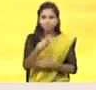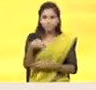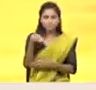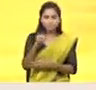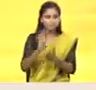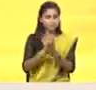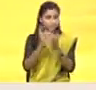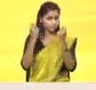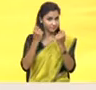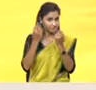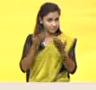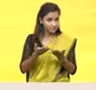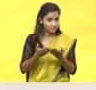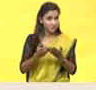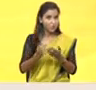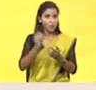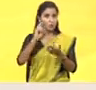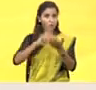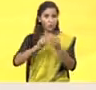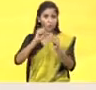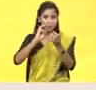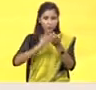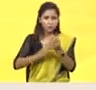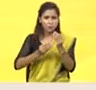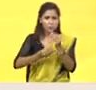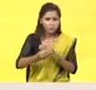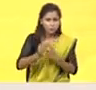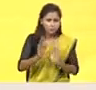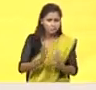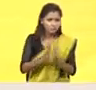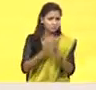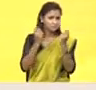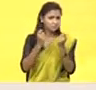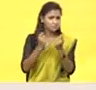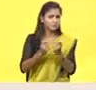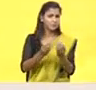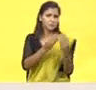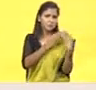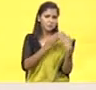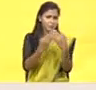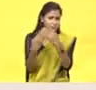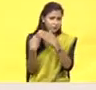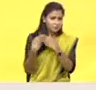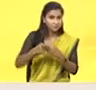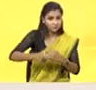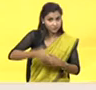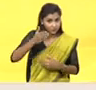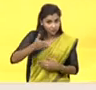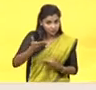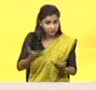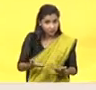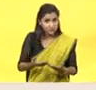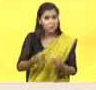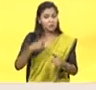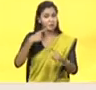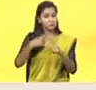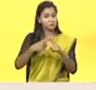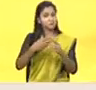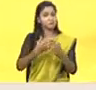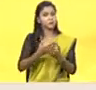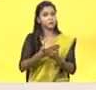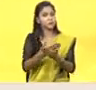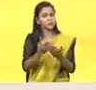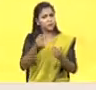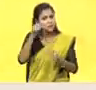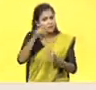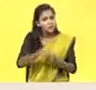पर्व है। ओणम का त्योहार भी करीब है। मिलाद उन नबी की भी बधाई देता हूं। साथियों,